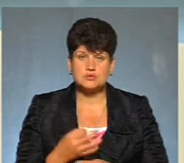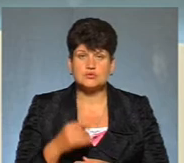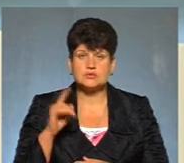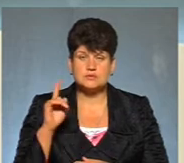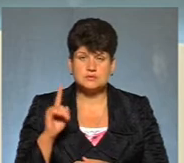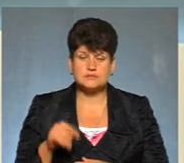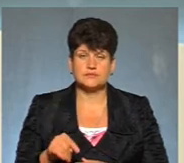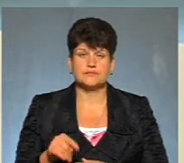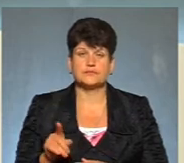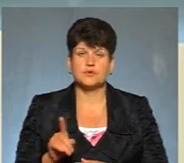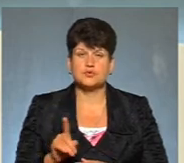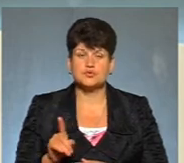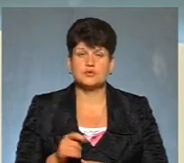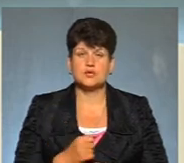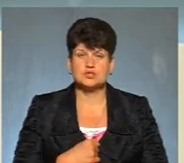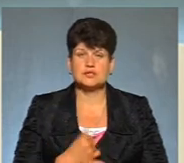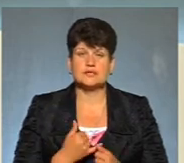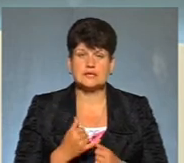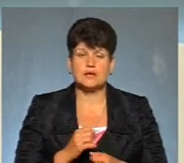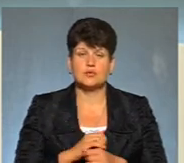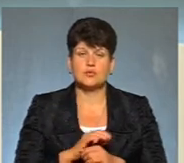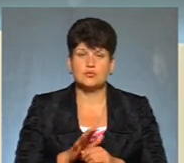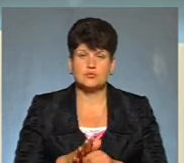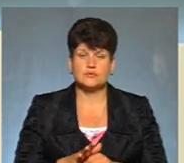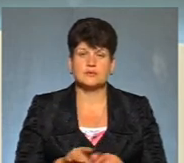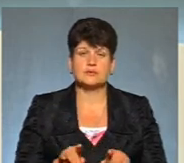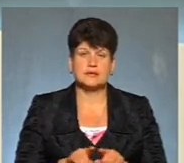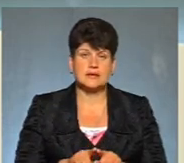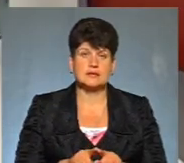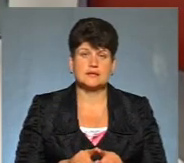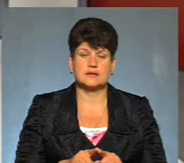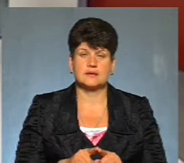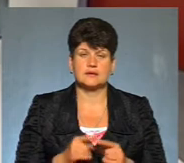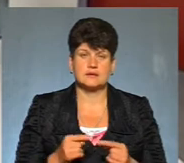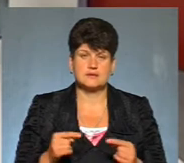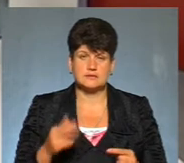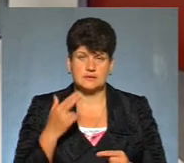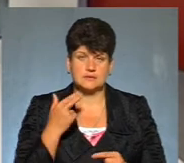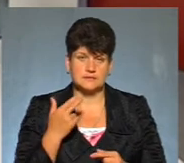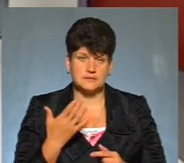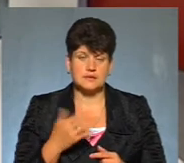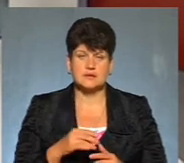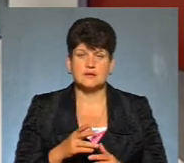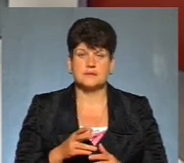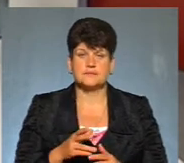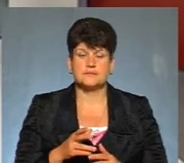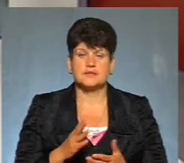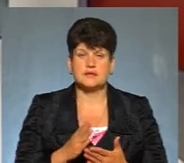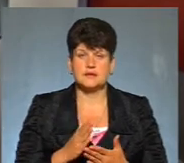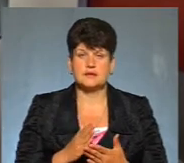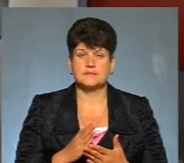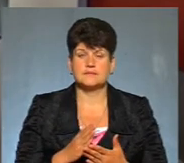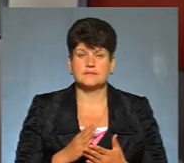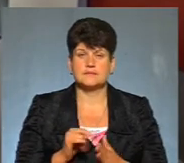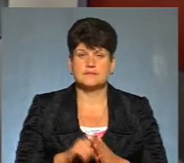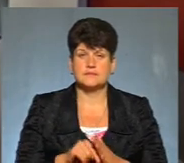річ, що, на жаль, для ковіду, так як і для пандемічного грипу, характерне таке явище,